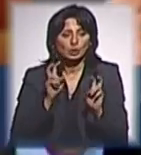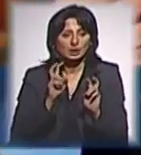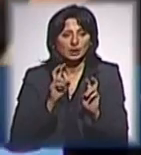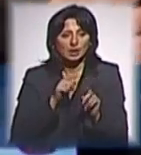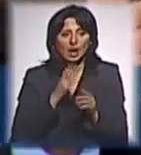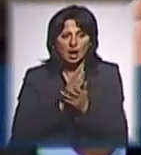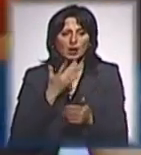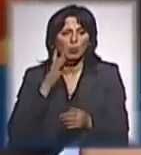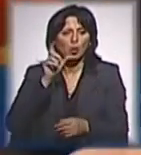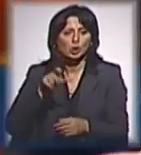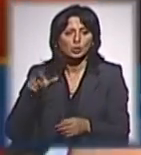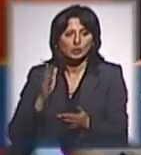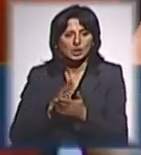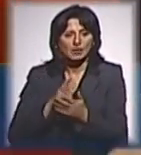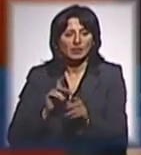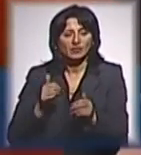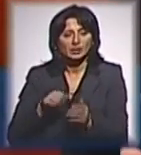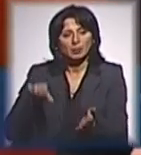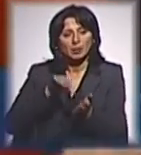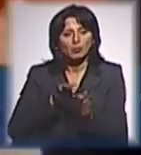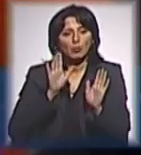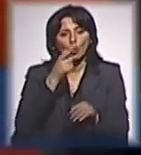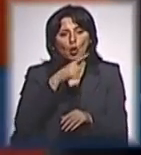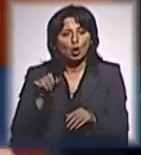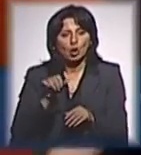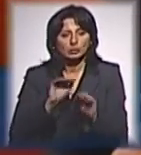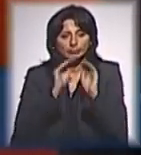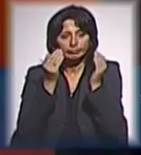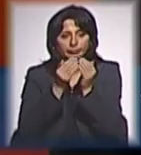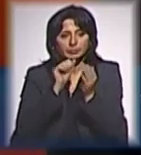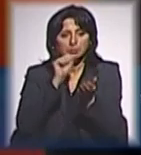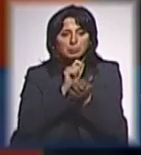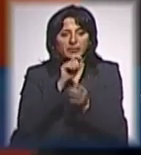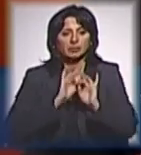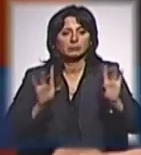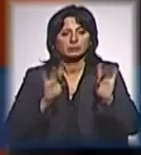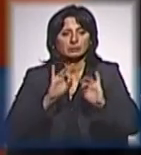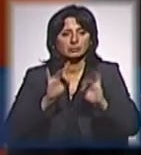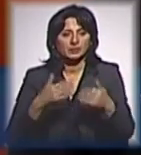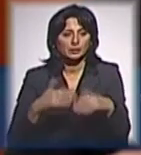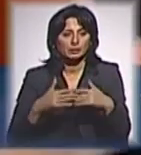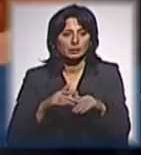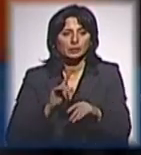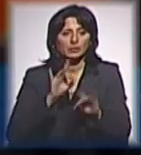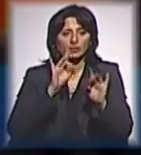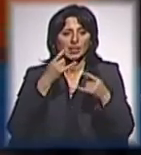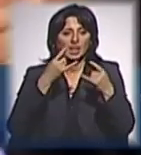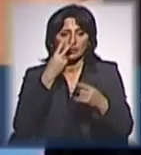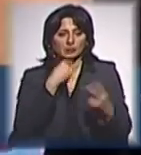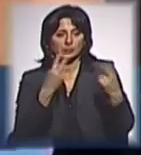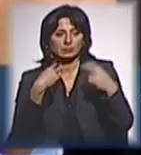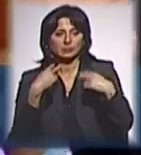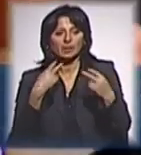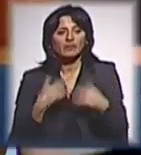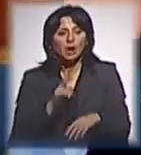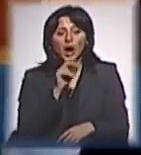დღისთვის არიან პოლიტიკოსები, რომლებიც გამოვლენ მხოლოდ და მხოლოდ ჩაკეტილ სივრცეში ბრიფინგს ჩაატარებენ, რომ რაღაცა გააკეთონ და ტელევიზიაში დაინახონ.